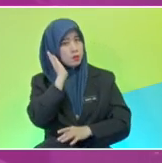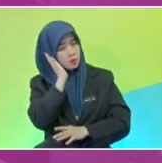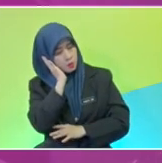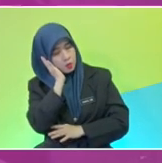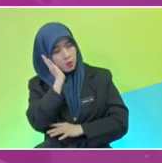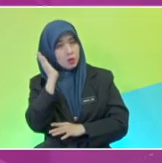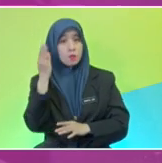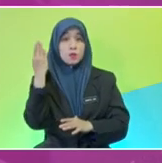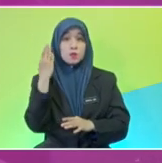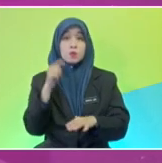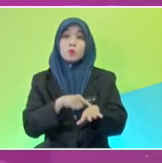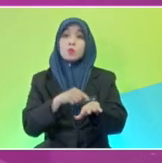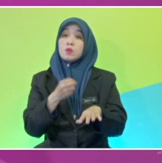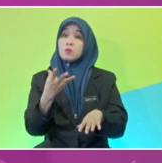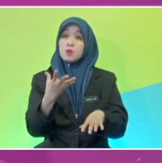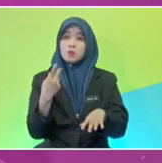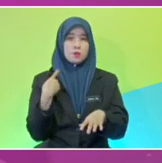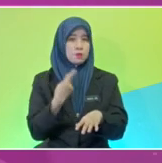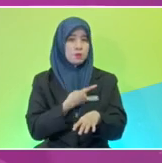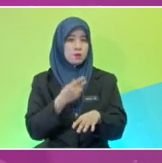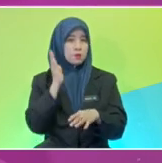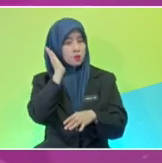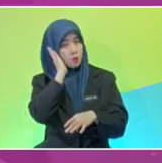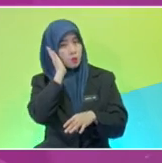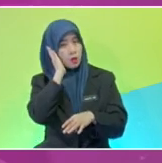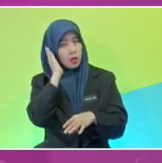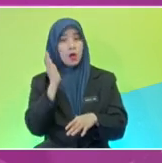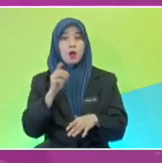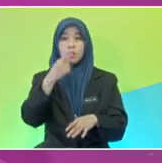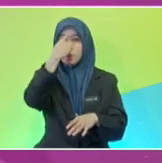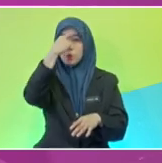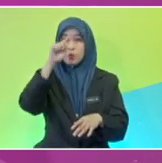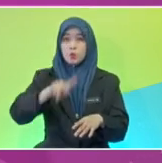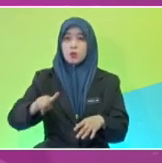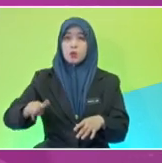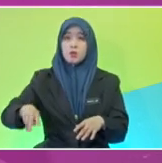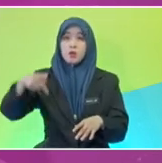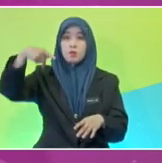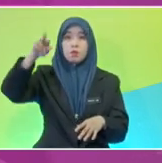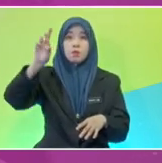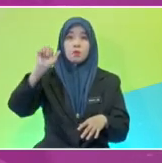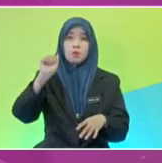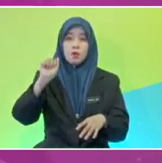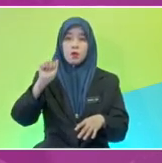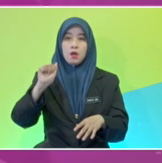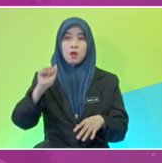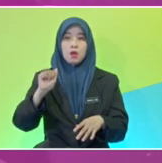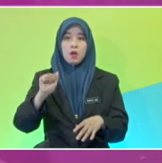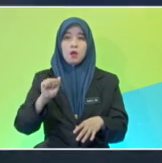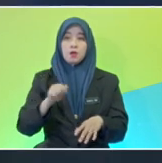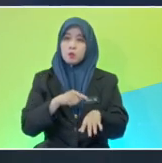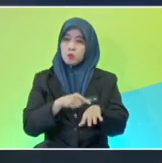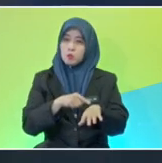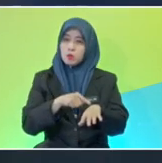Kebiasaannya pada pukul berapa kita sesuai untuk tidur? Terutamanya bagi kanak-kanak prasekolah lah. Seeloknya cikgu pukul 9 malam